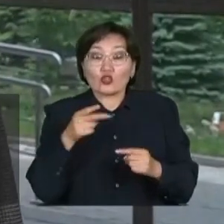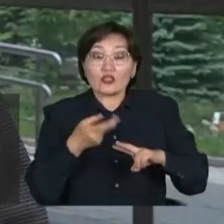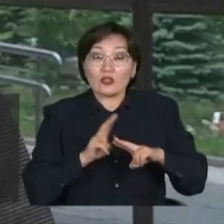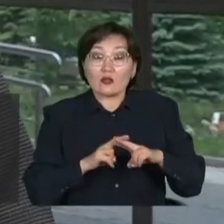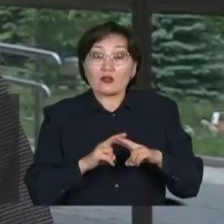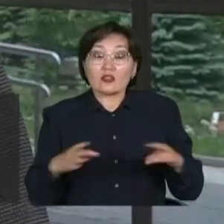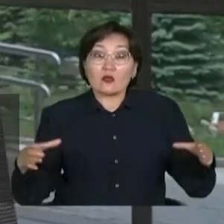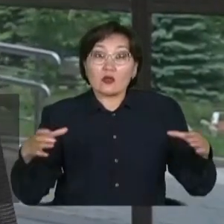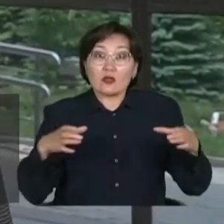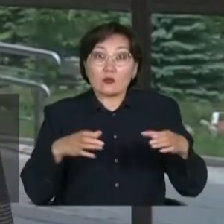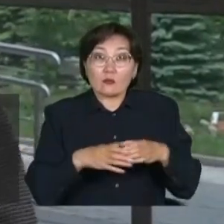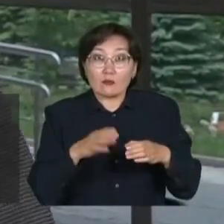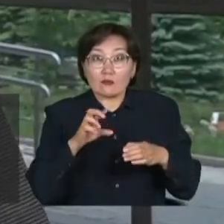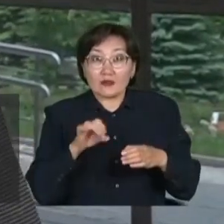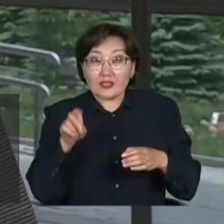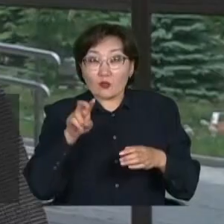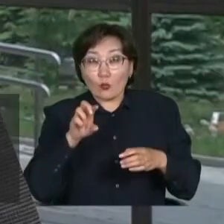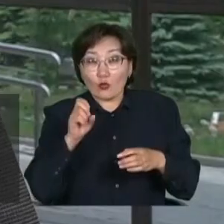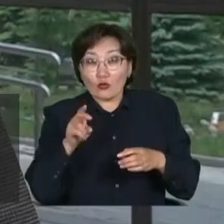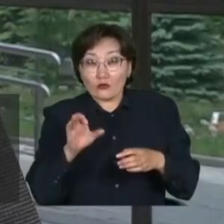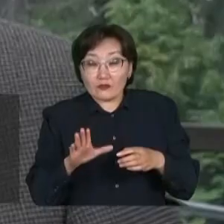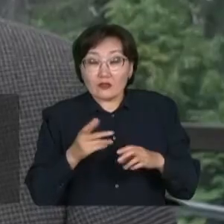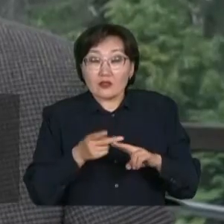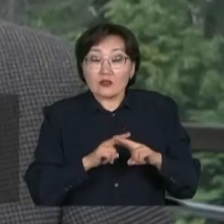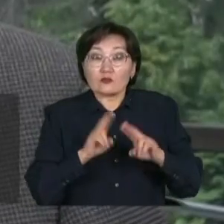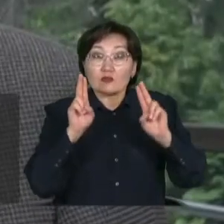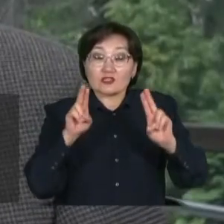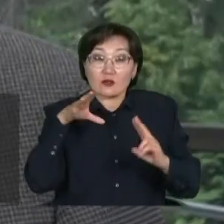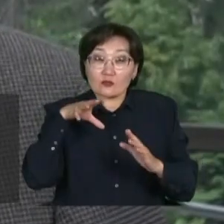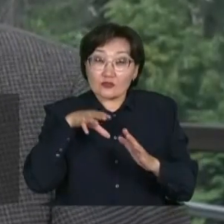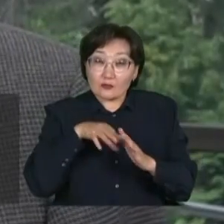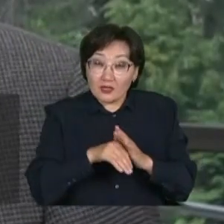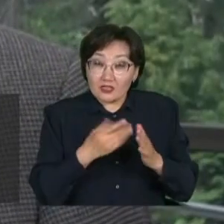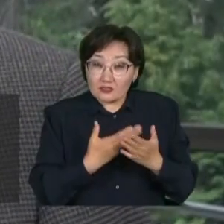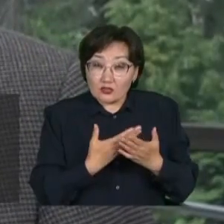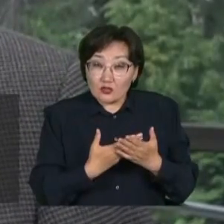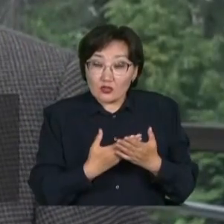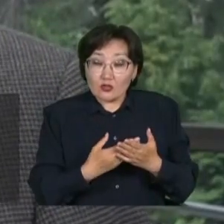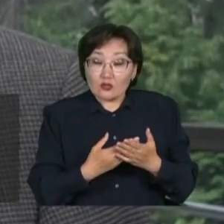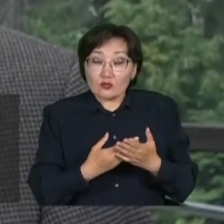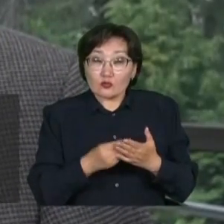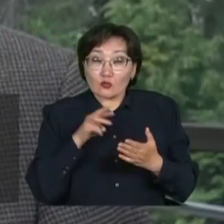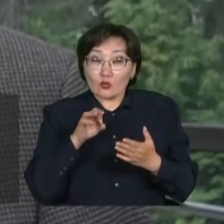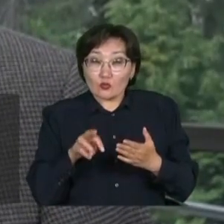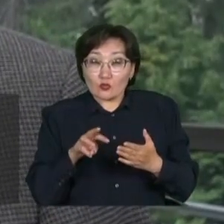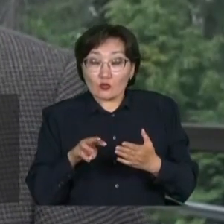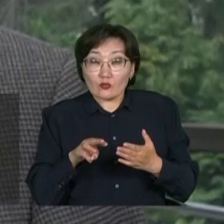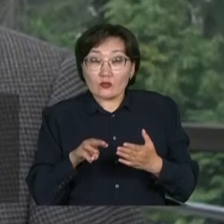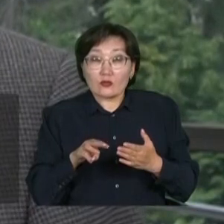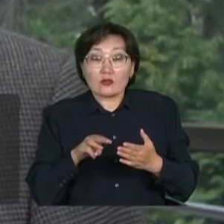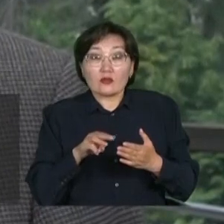набор бренд-буков, которые регламентируют, показывают тот набор, ту палитру